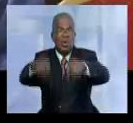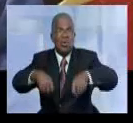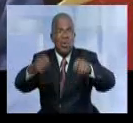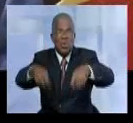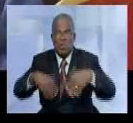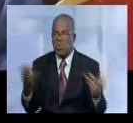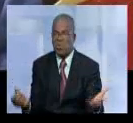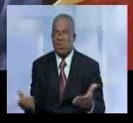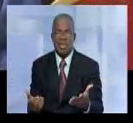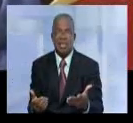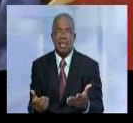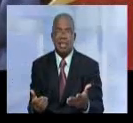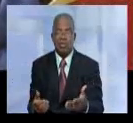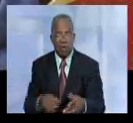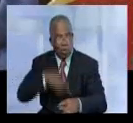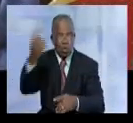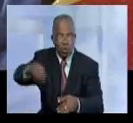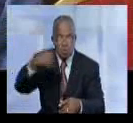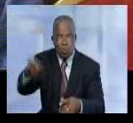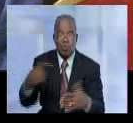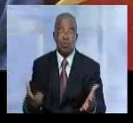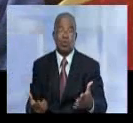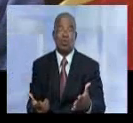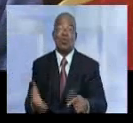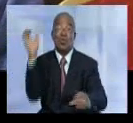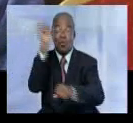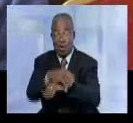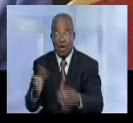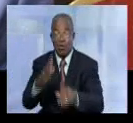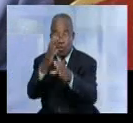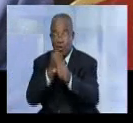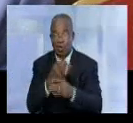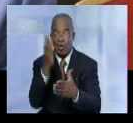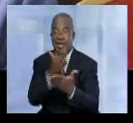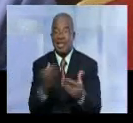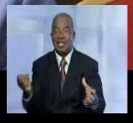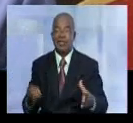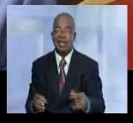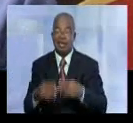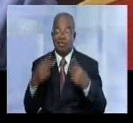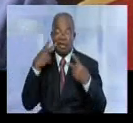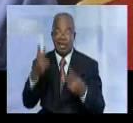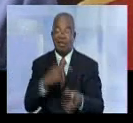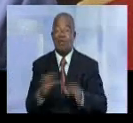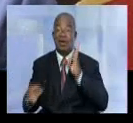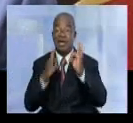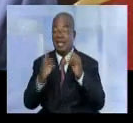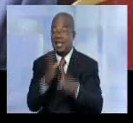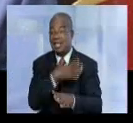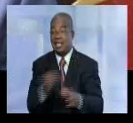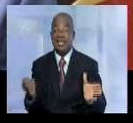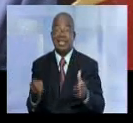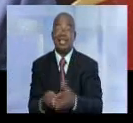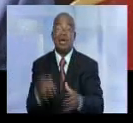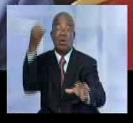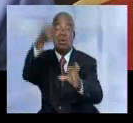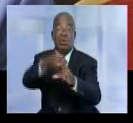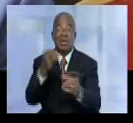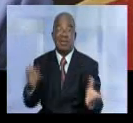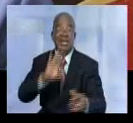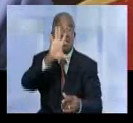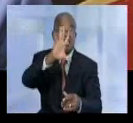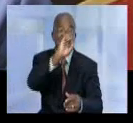verrez, ne ment jamais. Et que vous allez avoir, disons, que les retombées de cet investissement important que vous faites. 5%, donc